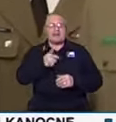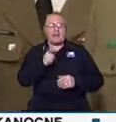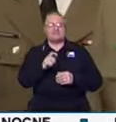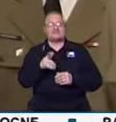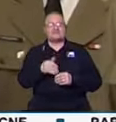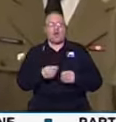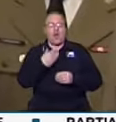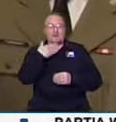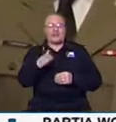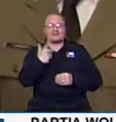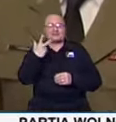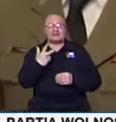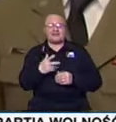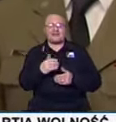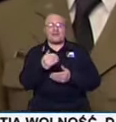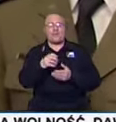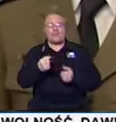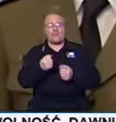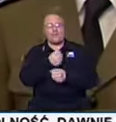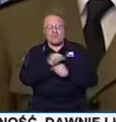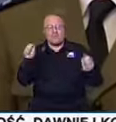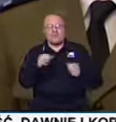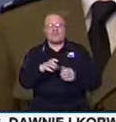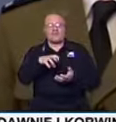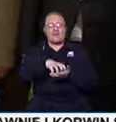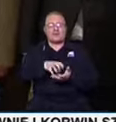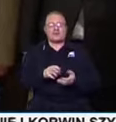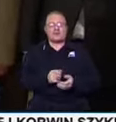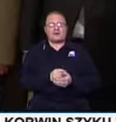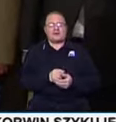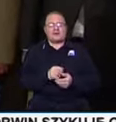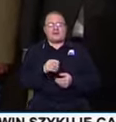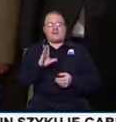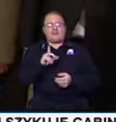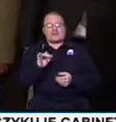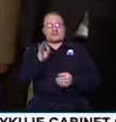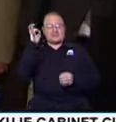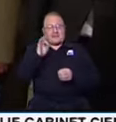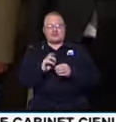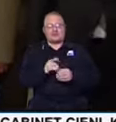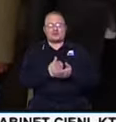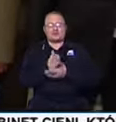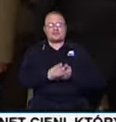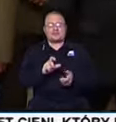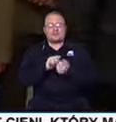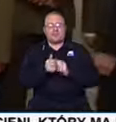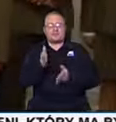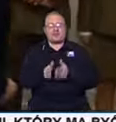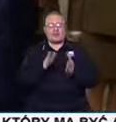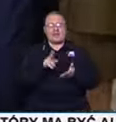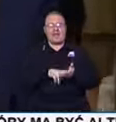3 ładunki wybuchowe na trasie autobusu, który wiózł zawodników na mecz. Mariusz Błaszczak zapewnił, że służby są przygotowane na